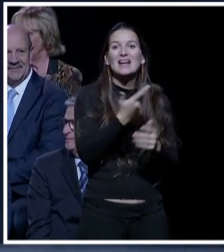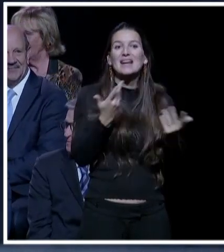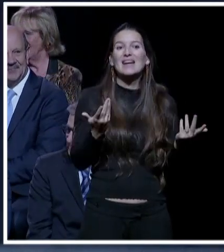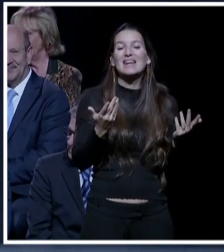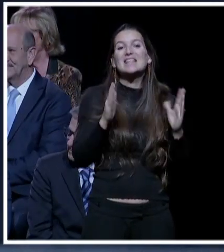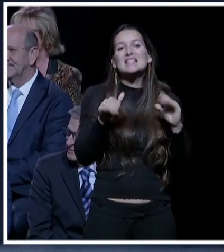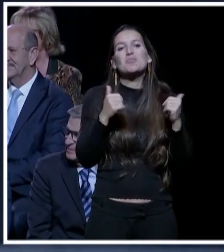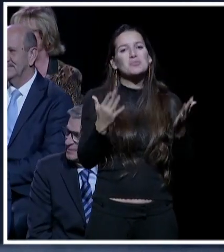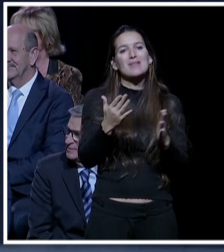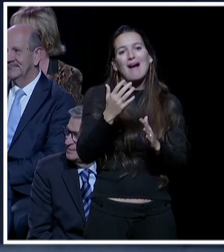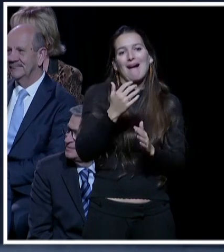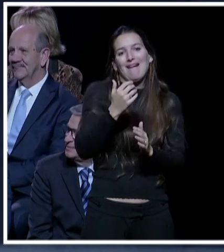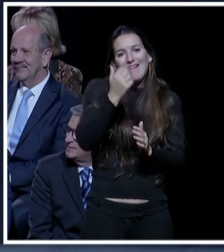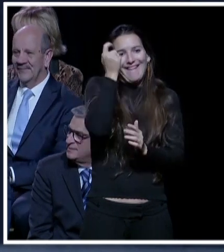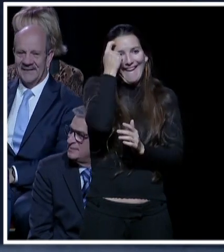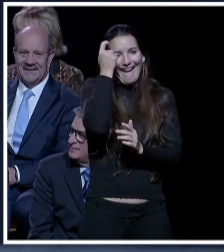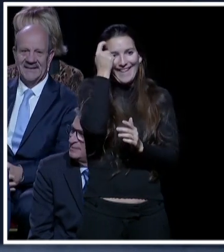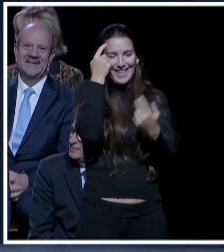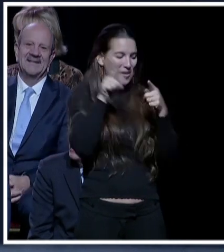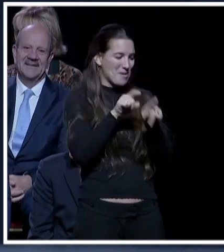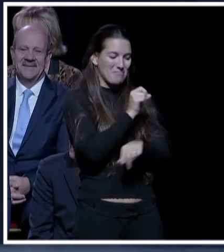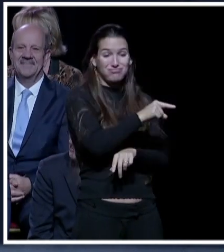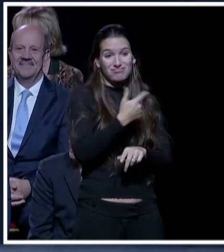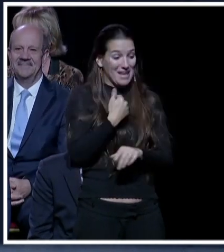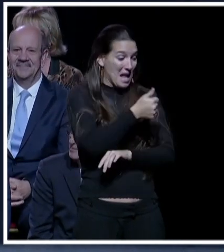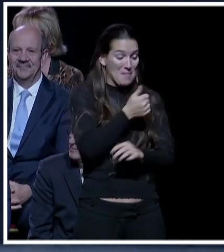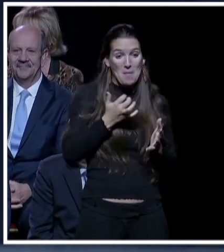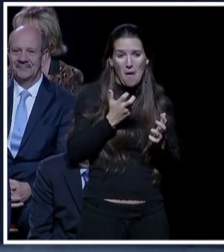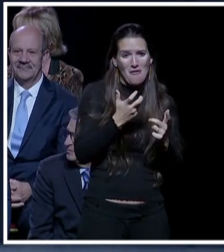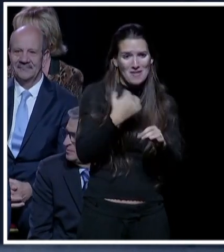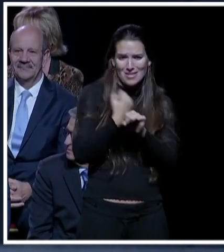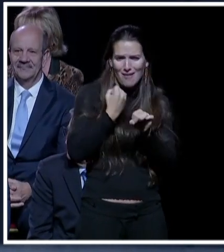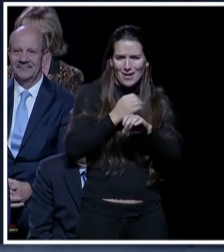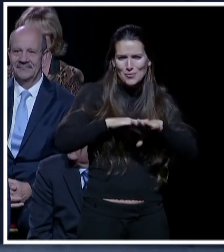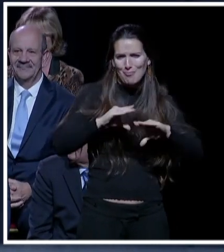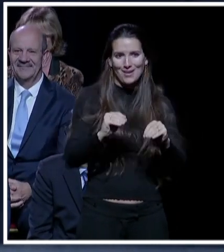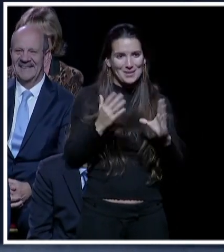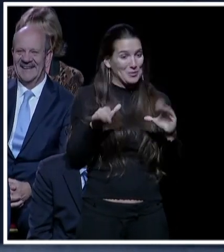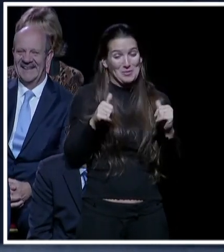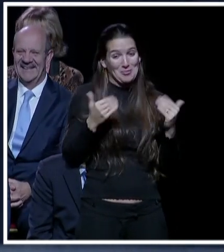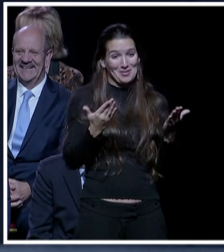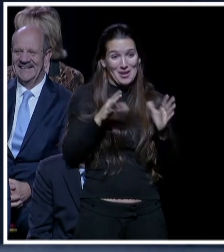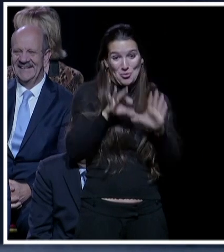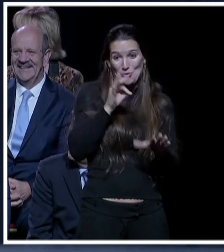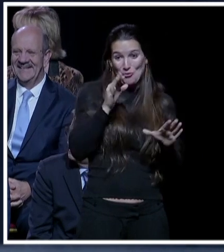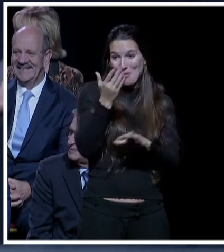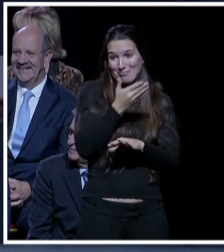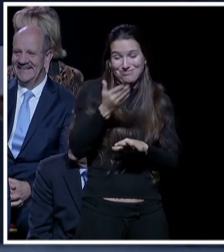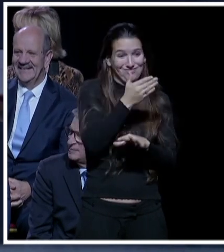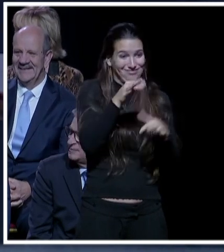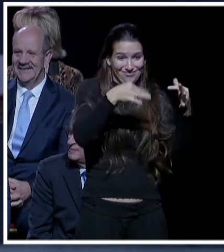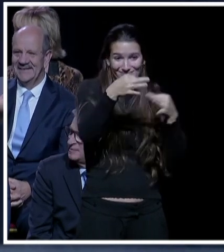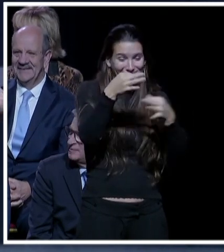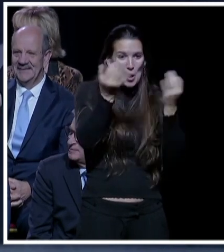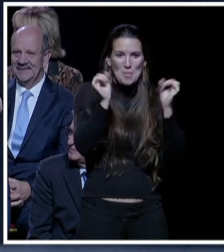avec un caractère comme ça et une envie d'être sur le terrain, eh bien, elle a trouvé des électeurs pour la choisir, pour représenter